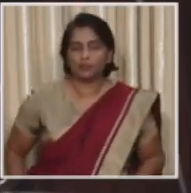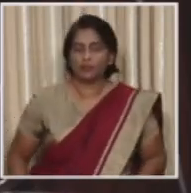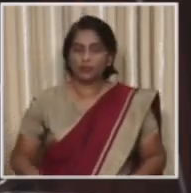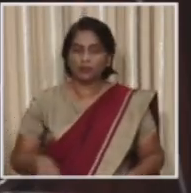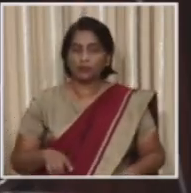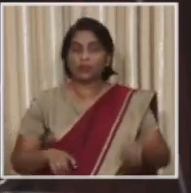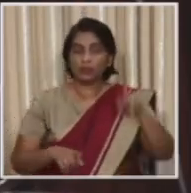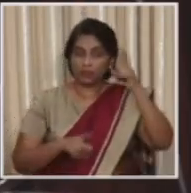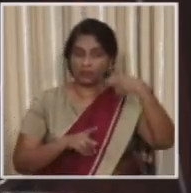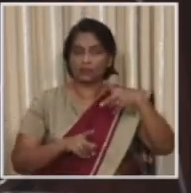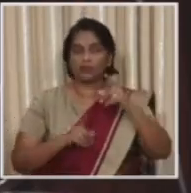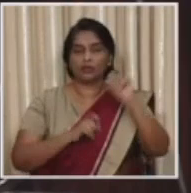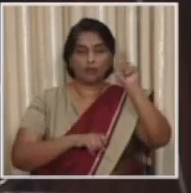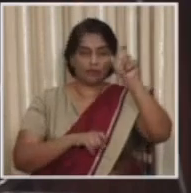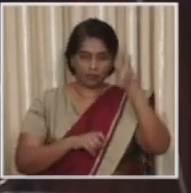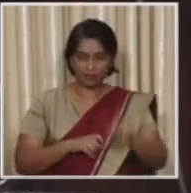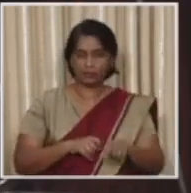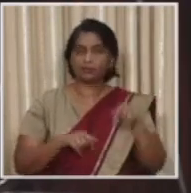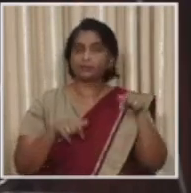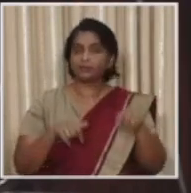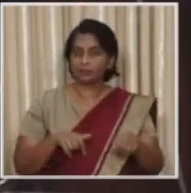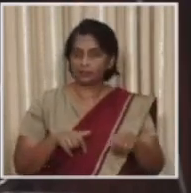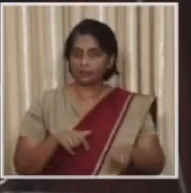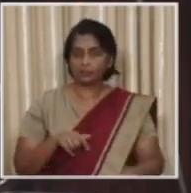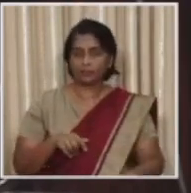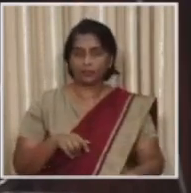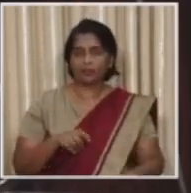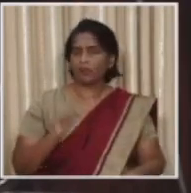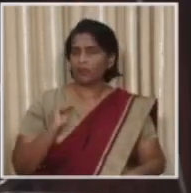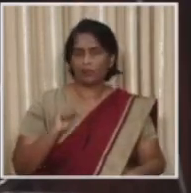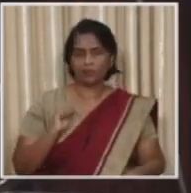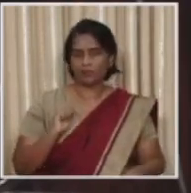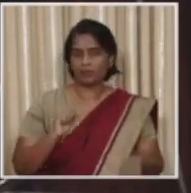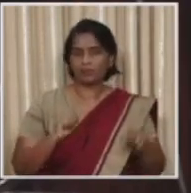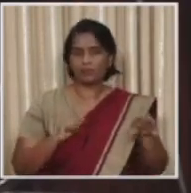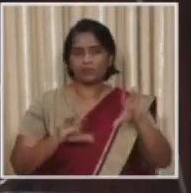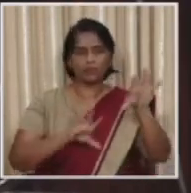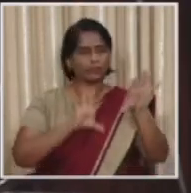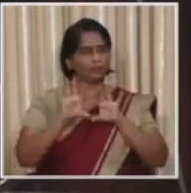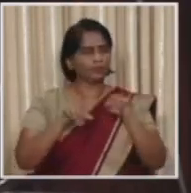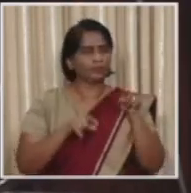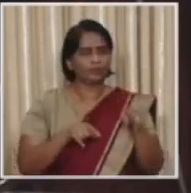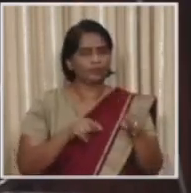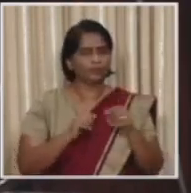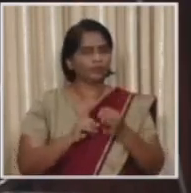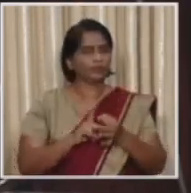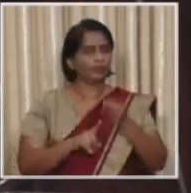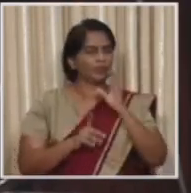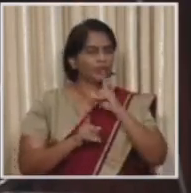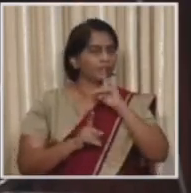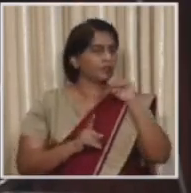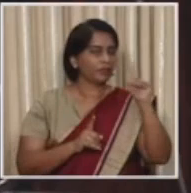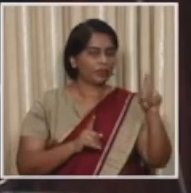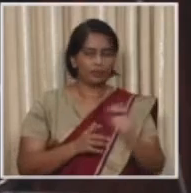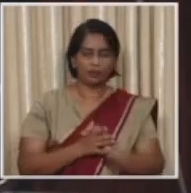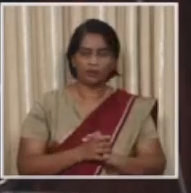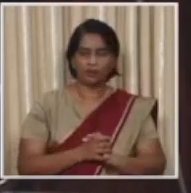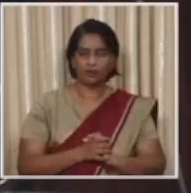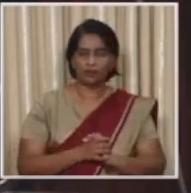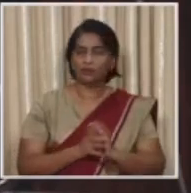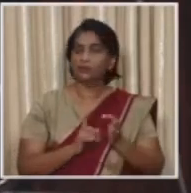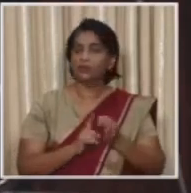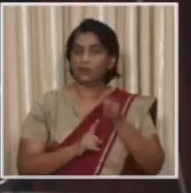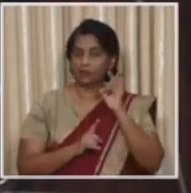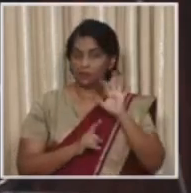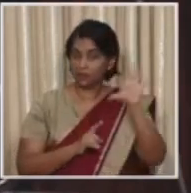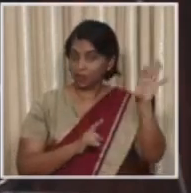නියෝජ්‍ය නිලධාරියා. දැන් ඇයි මේ පත්වීම ජනාධිපතිතුමාට යවන්නේ? ජනාධිපතිතුමා